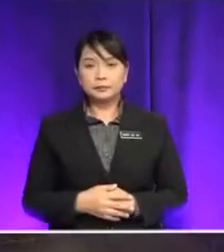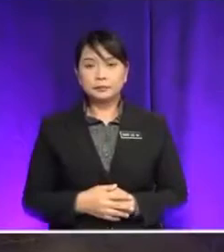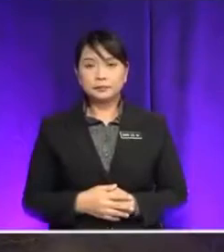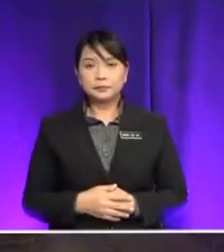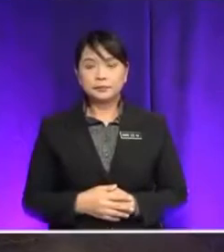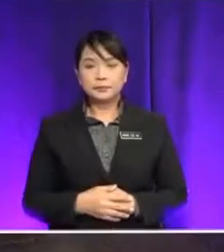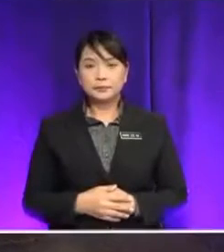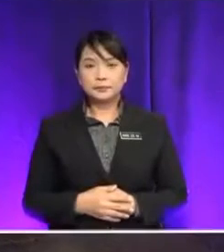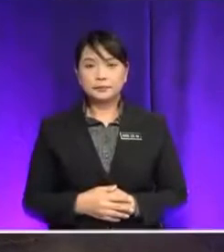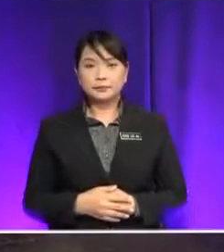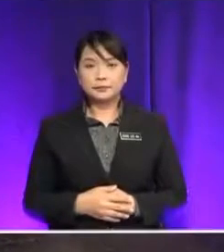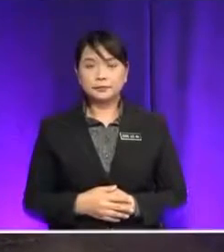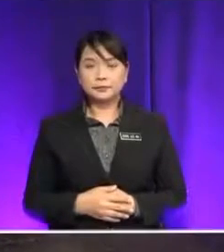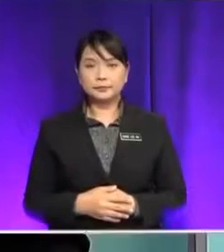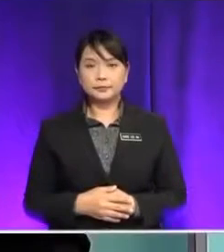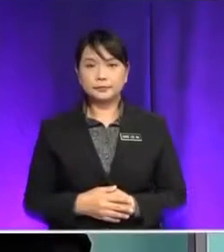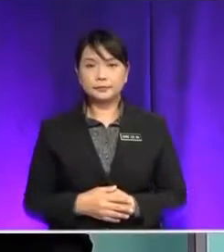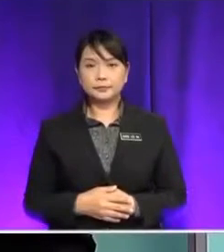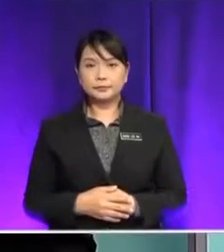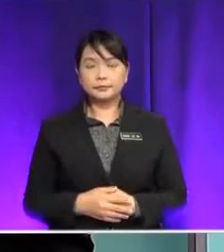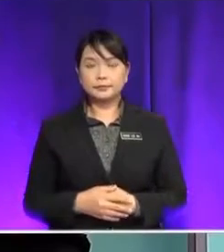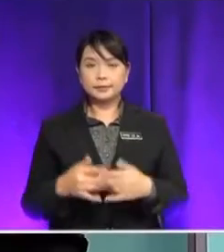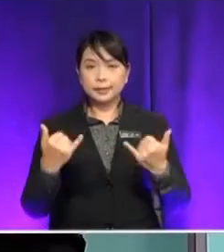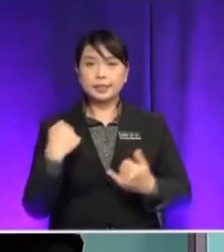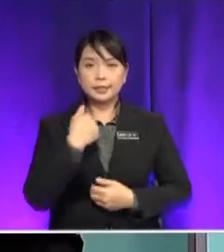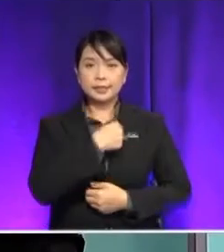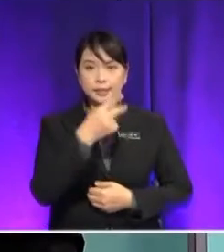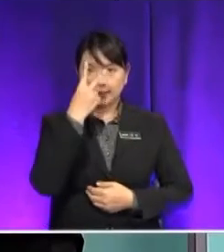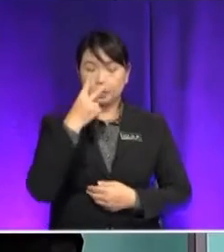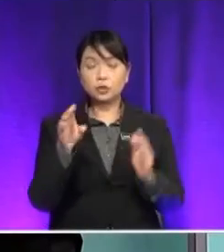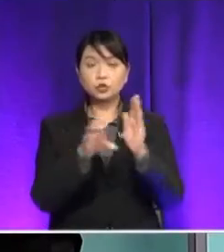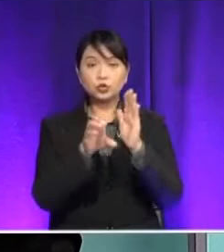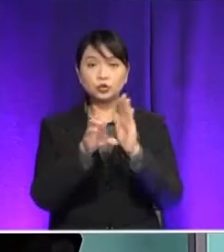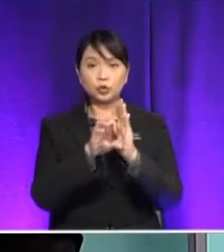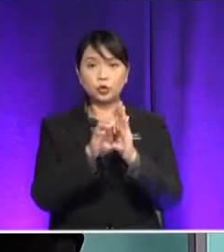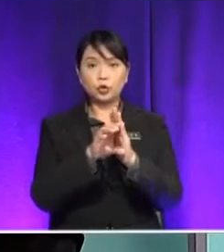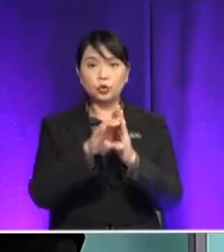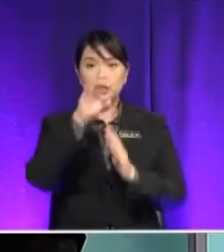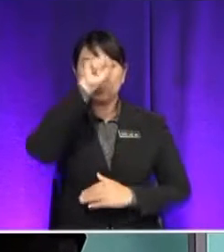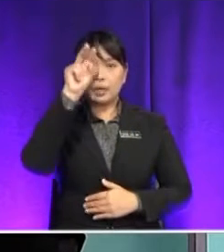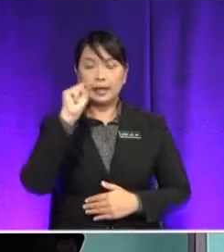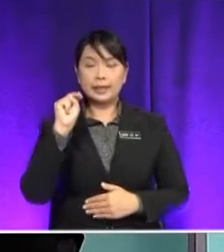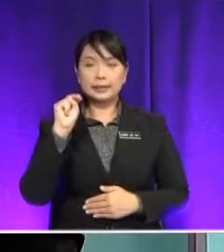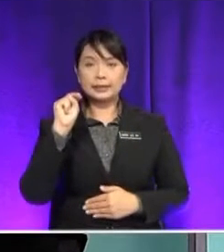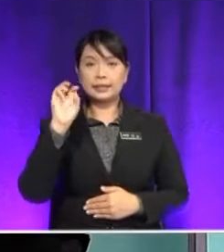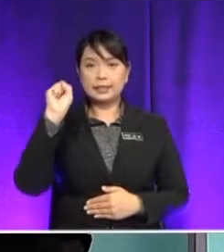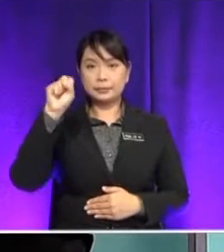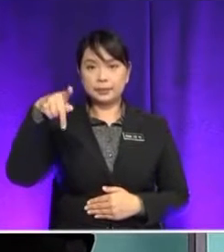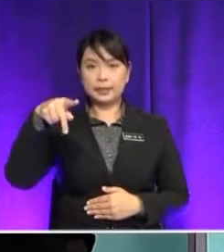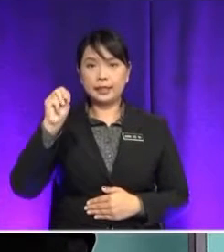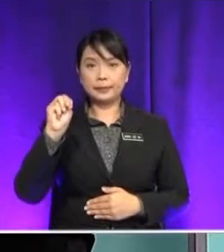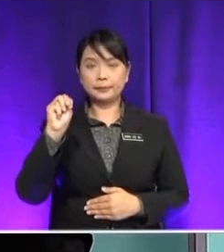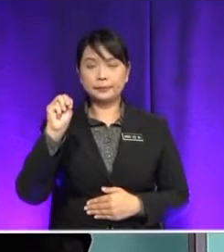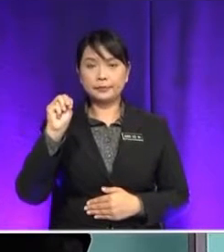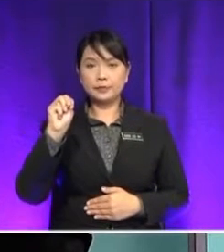kita teruskan kepada soalan contoh untuk kertas 1.1 Aku adalah begitu seorang